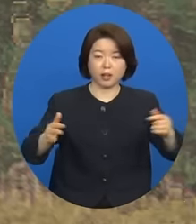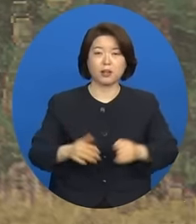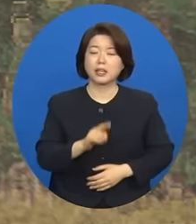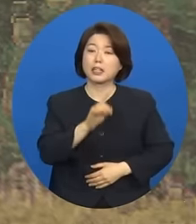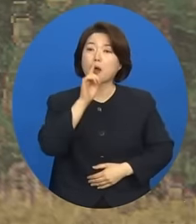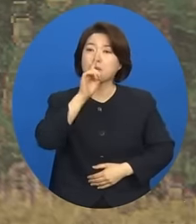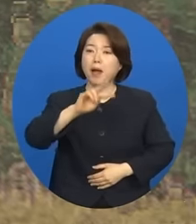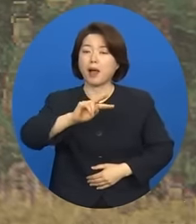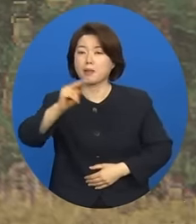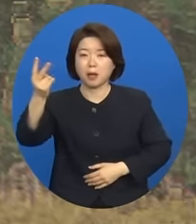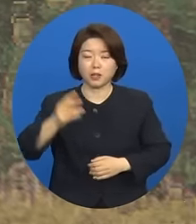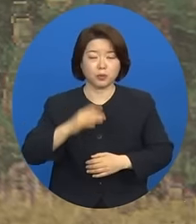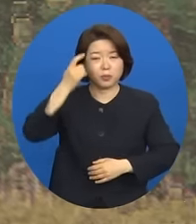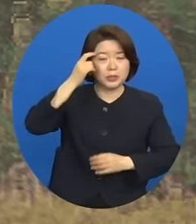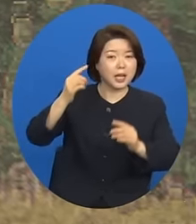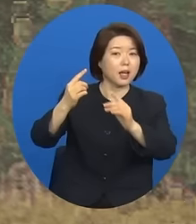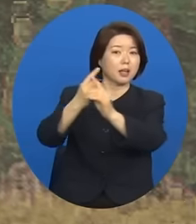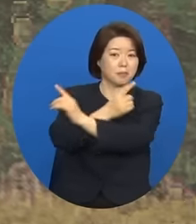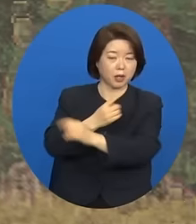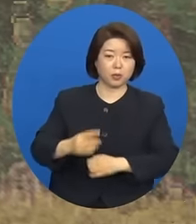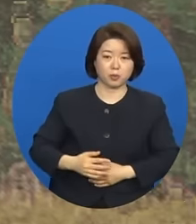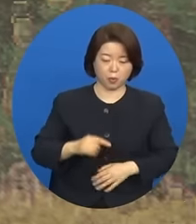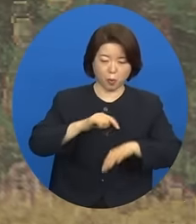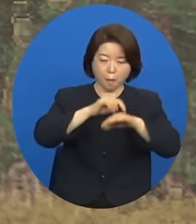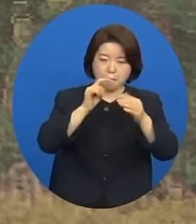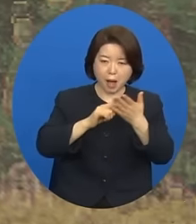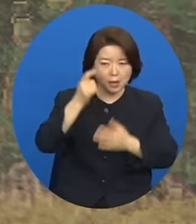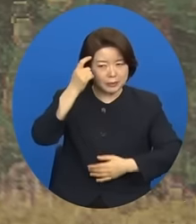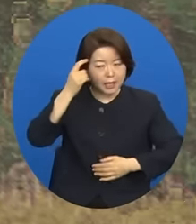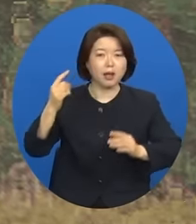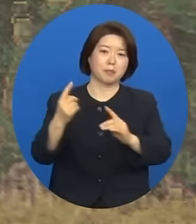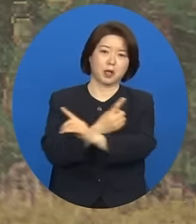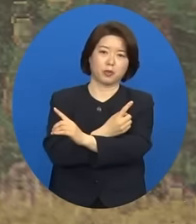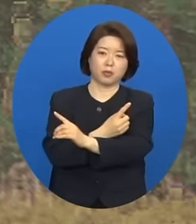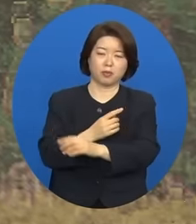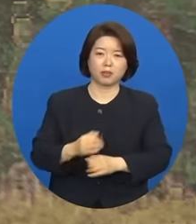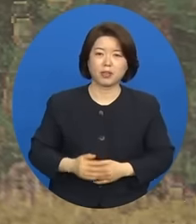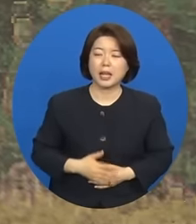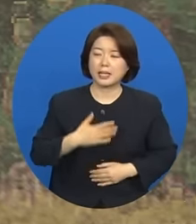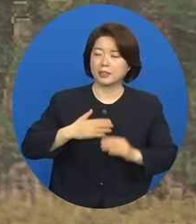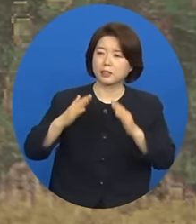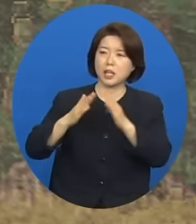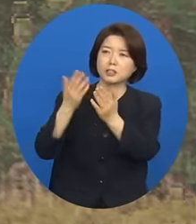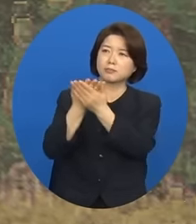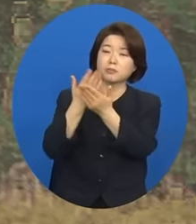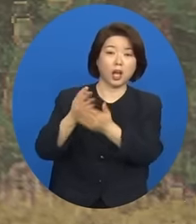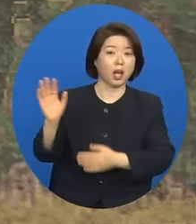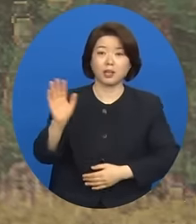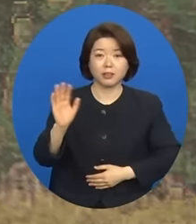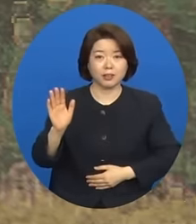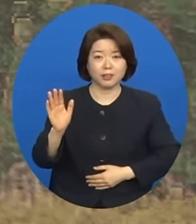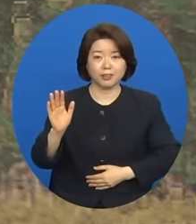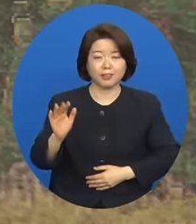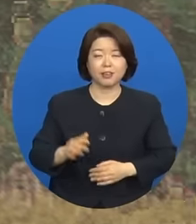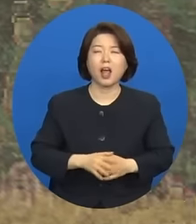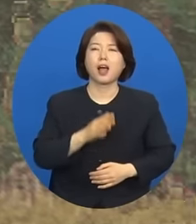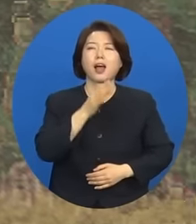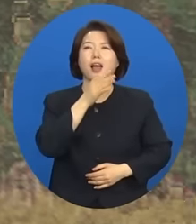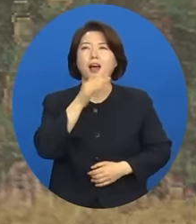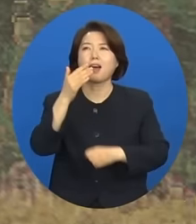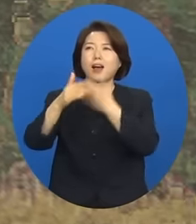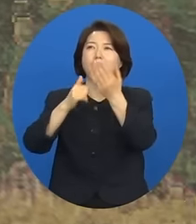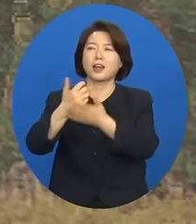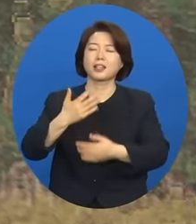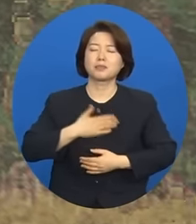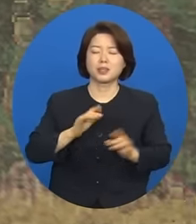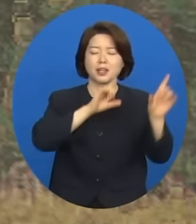언어가 바뀌고 생각이 바뀌고 마인드가 바뀌면서 이제는 내 집 타령하는 것이 아니라 아, 하나님이 내